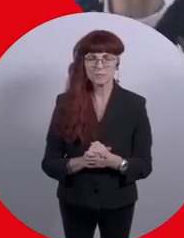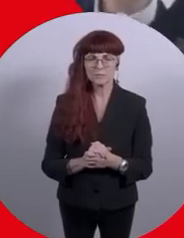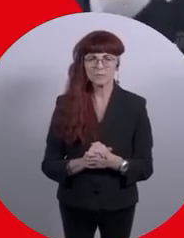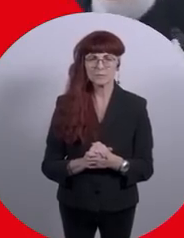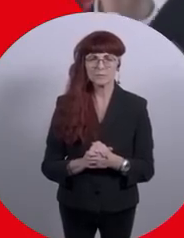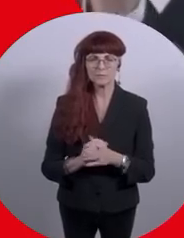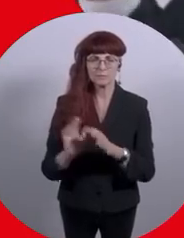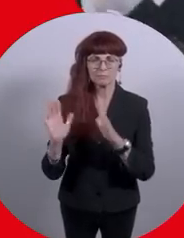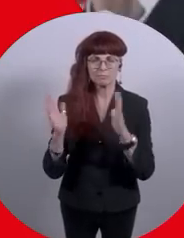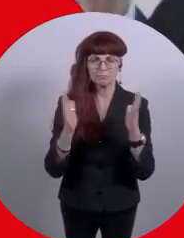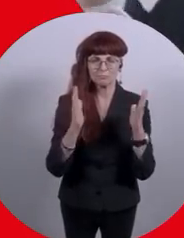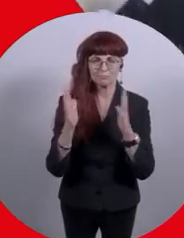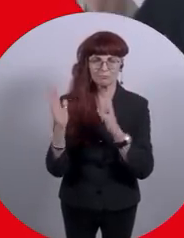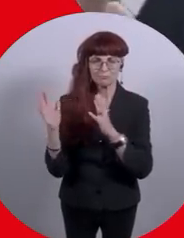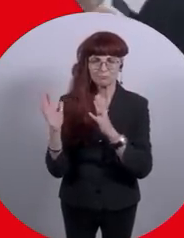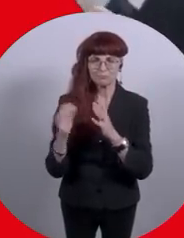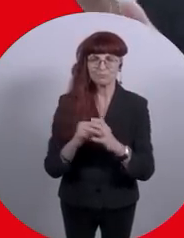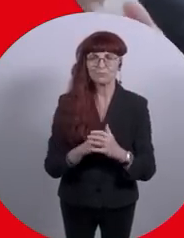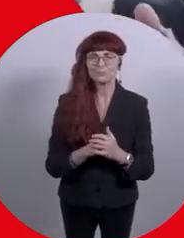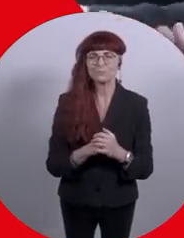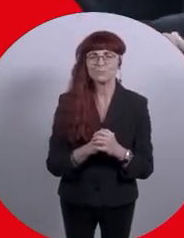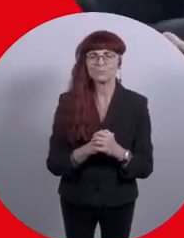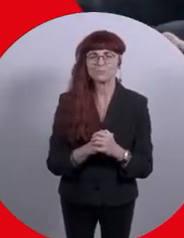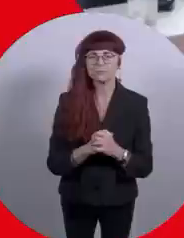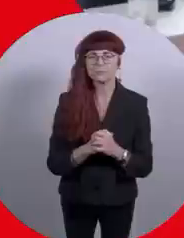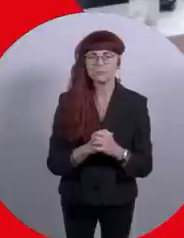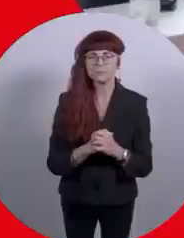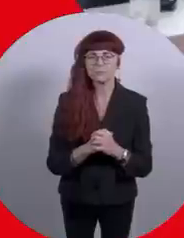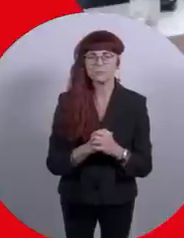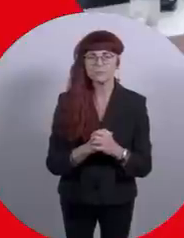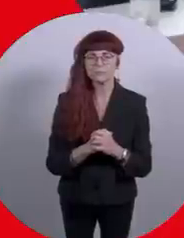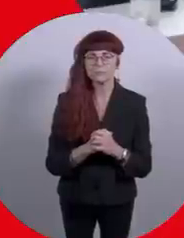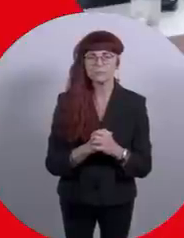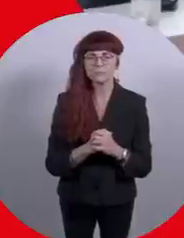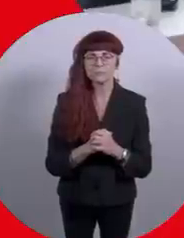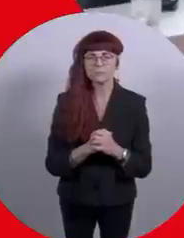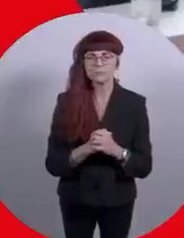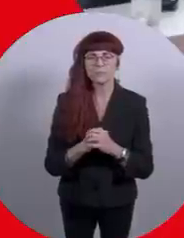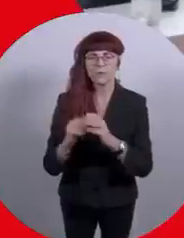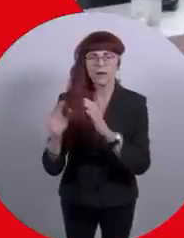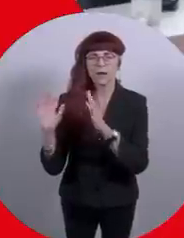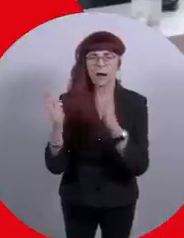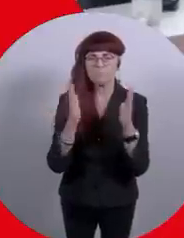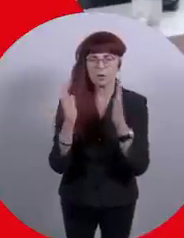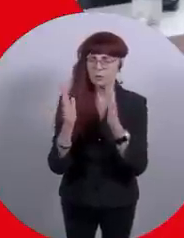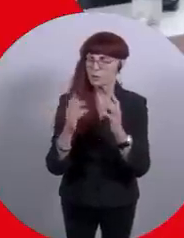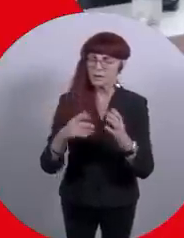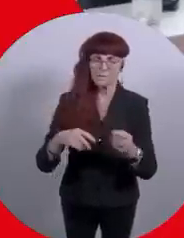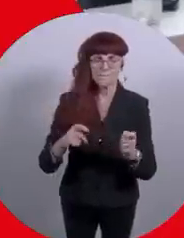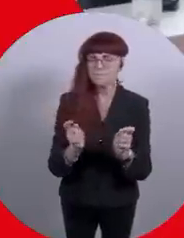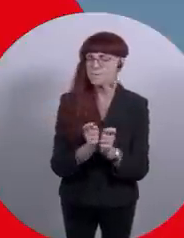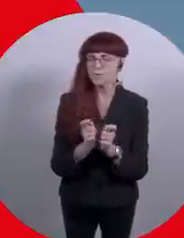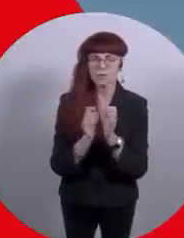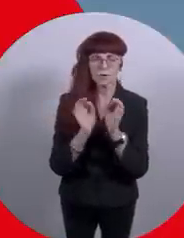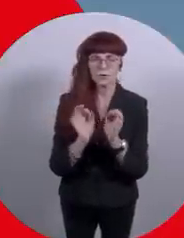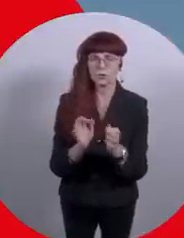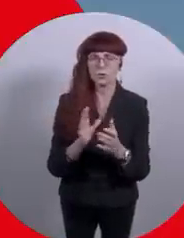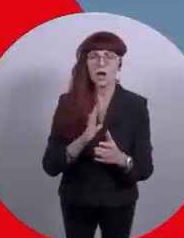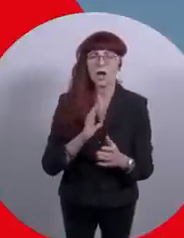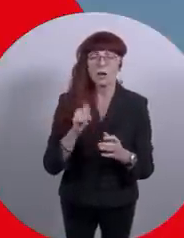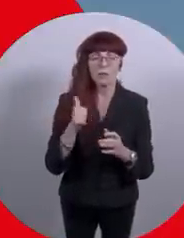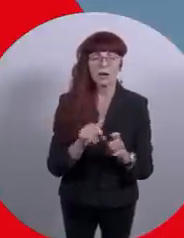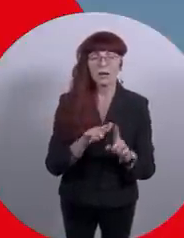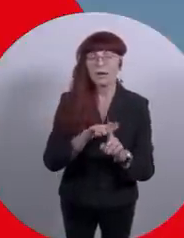und weil das weil das mit dem applaudieren gerade so wunderbar funktioniert es ist hier eine